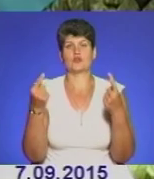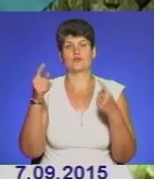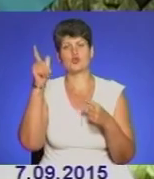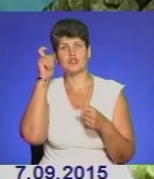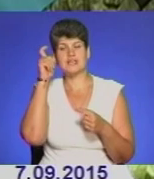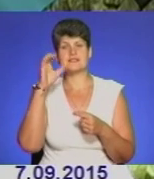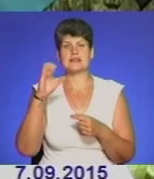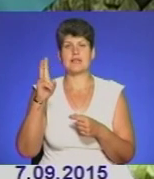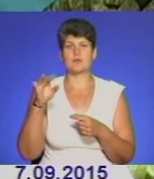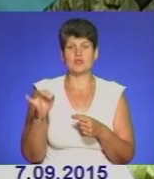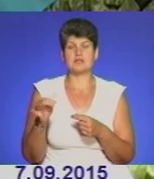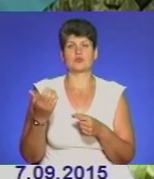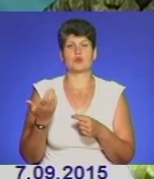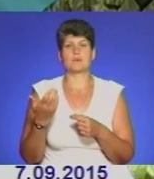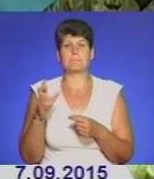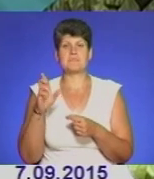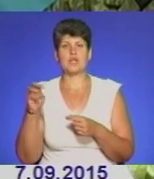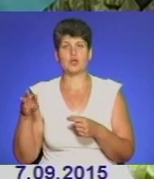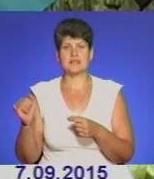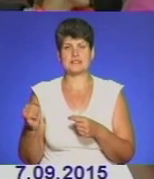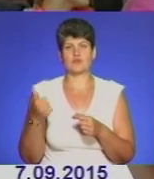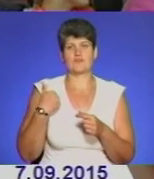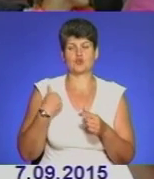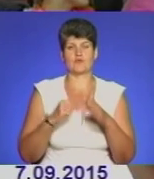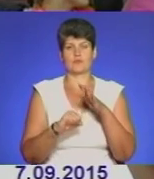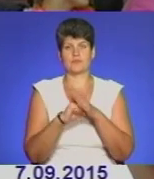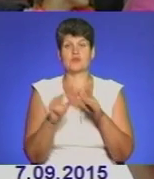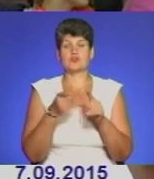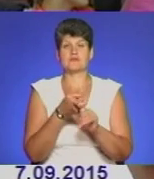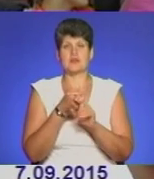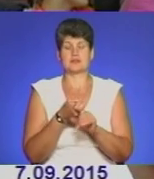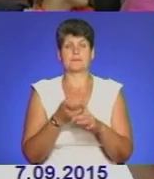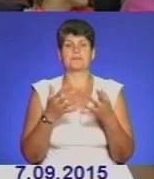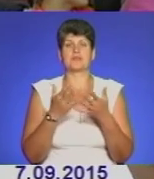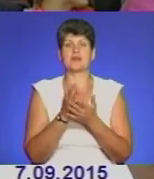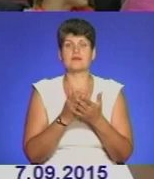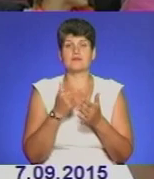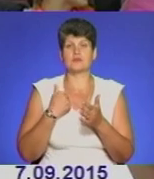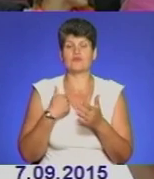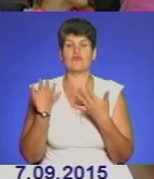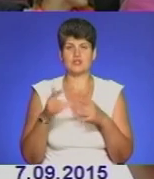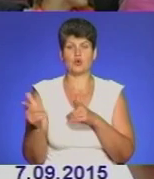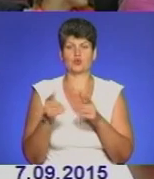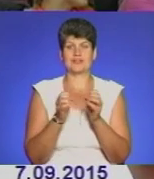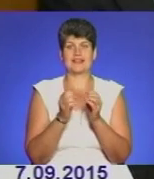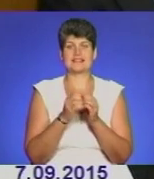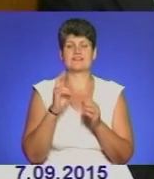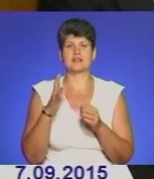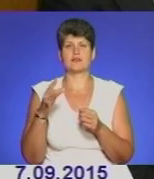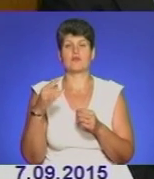Скалоподільської, Білокриницької військових баз. Що стосується військової інфраструктури, то вже готують 10 квартир в Тернополі, 15 по